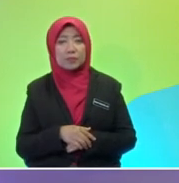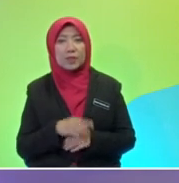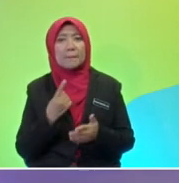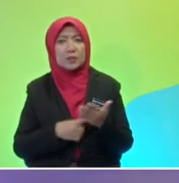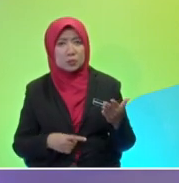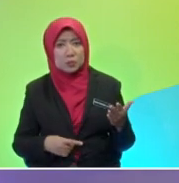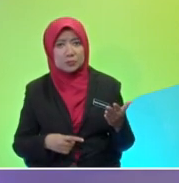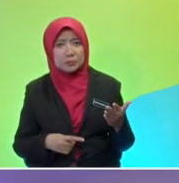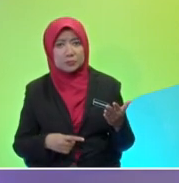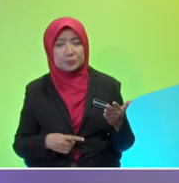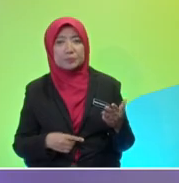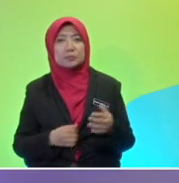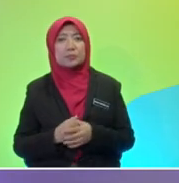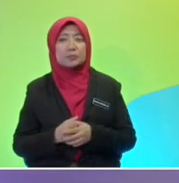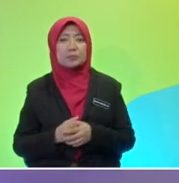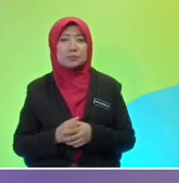tersebut